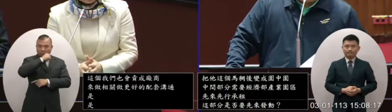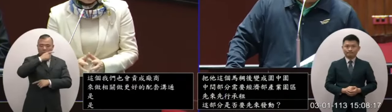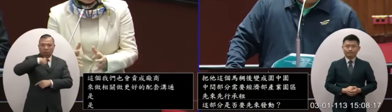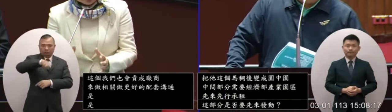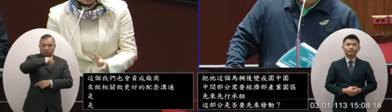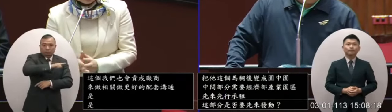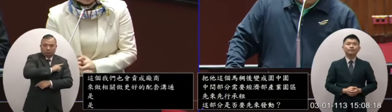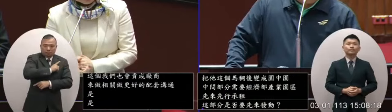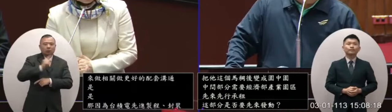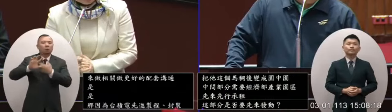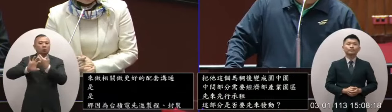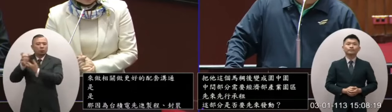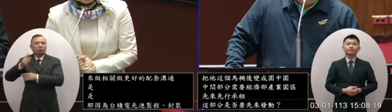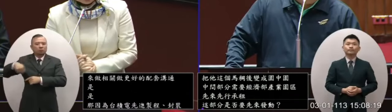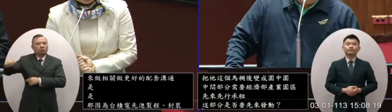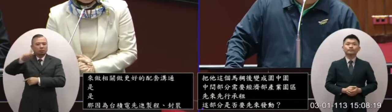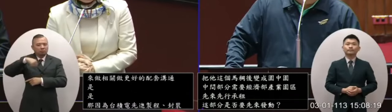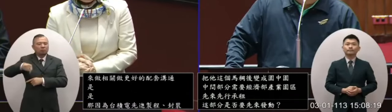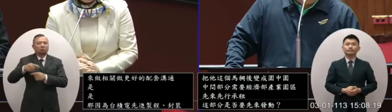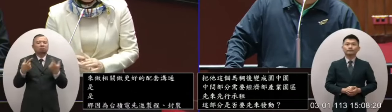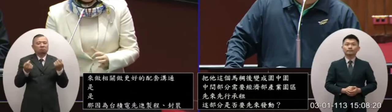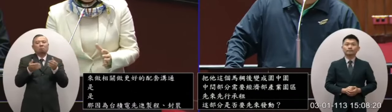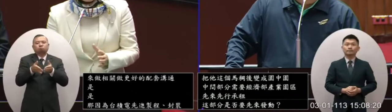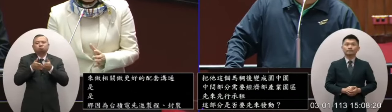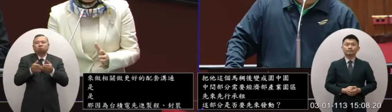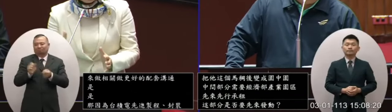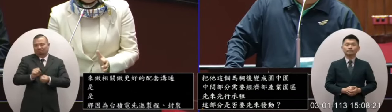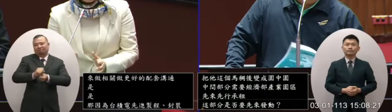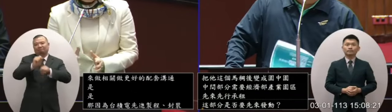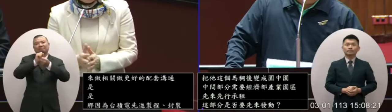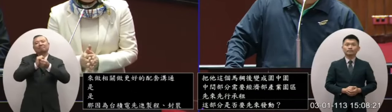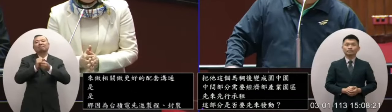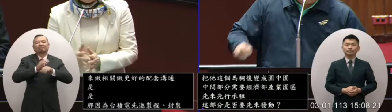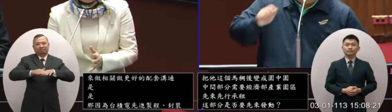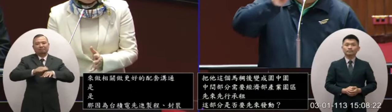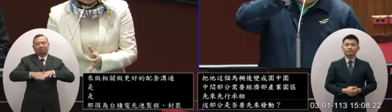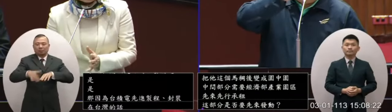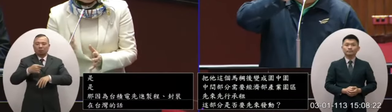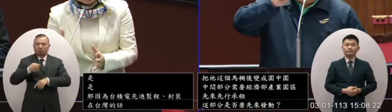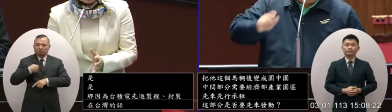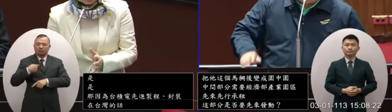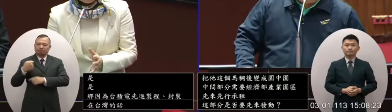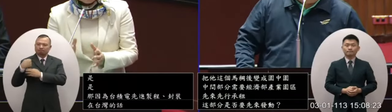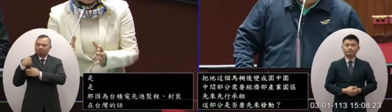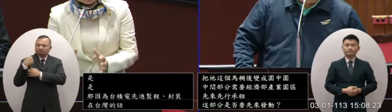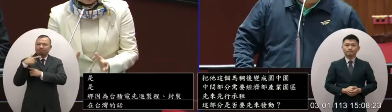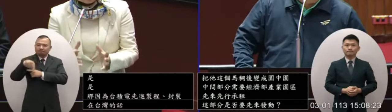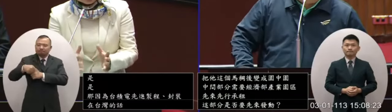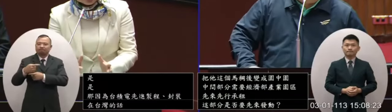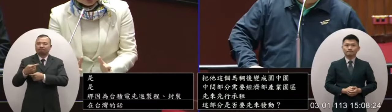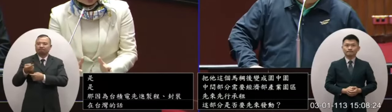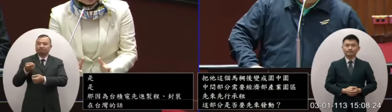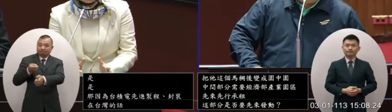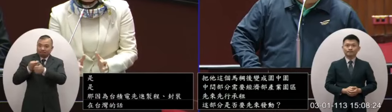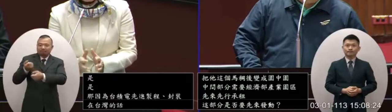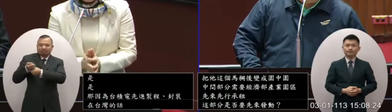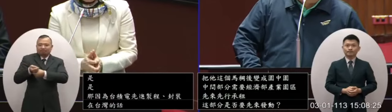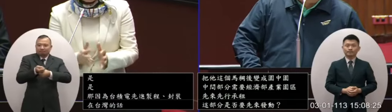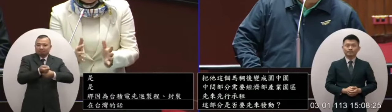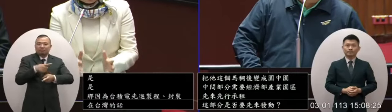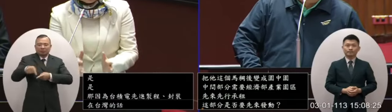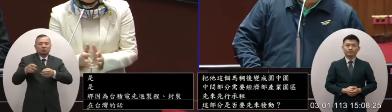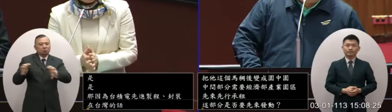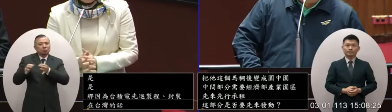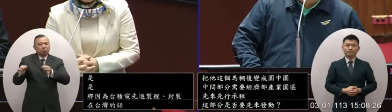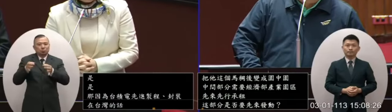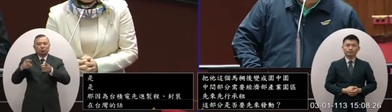国的供应链都会有这个增加的需求，那所以我们会积极来这样的招商。那第二个就是落地的部分